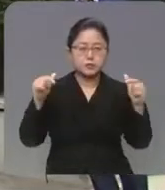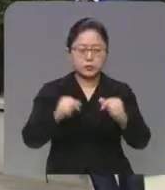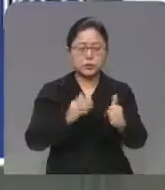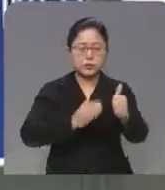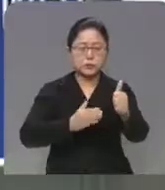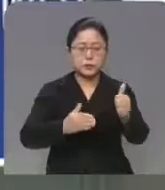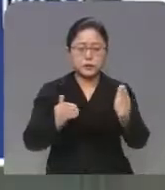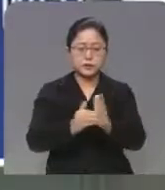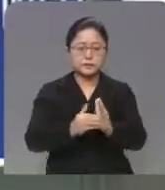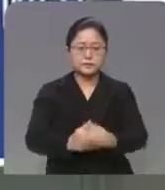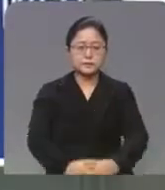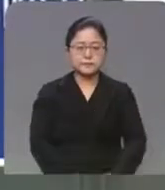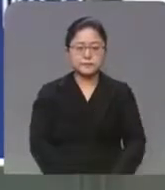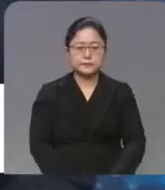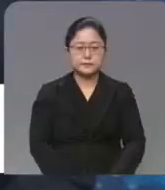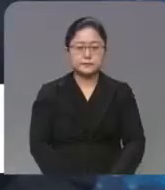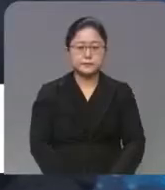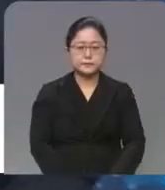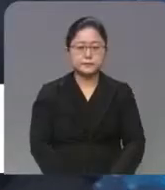요청했다고 밝혔습니다.